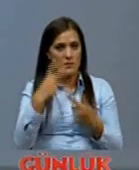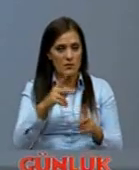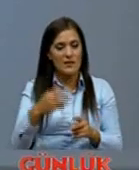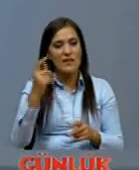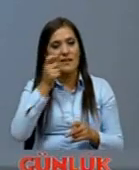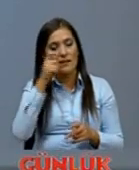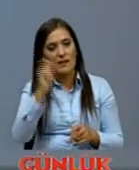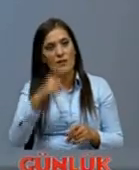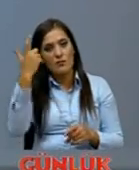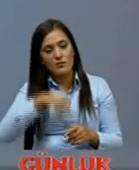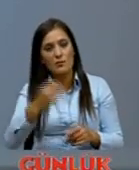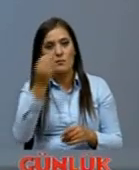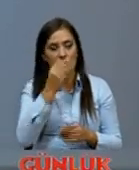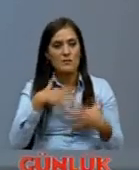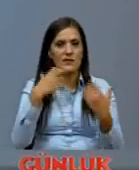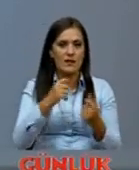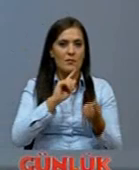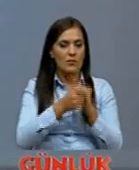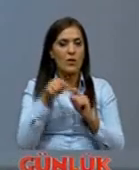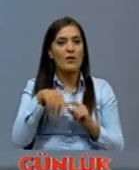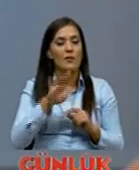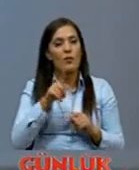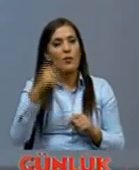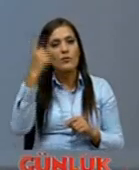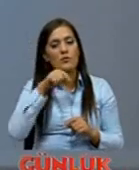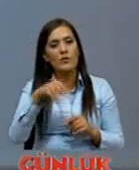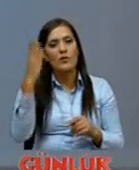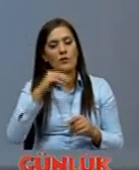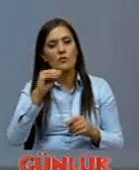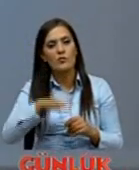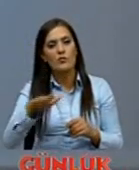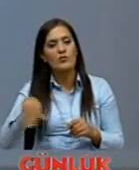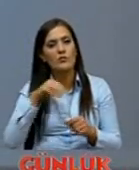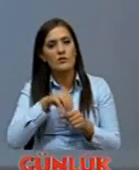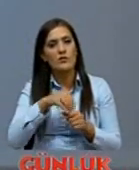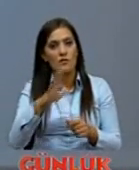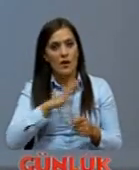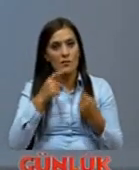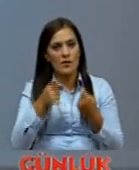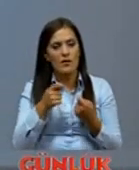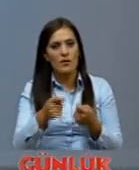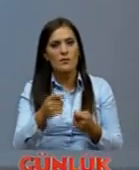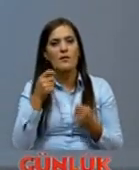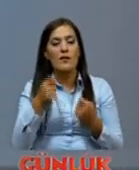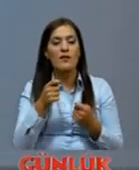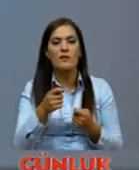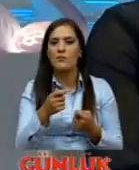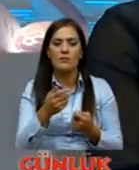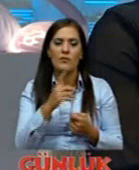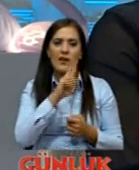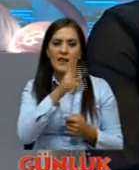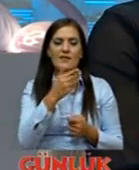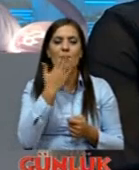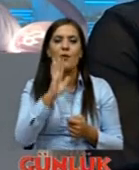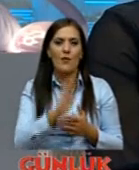Dikkat et vücuduna, beslenmene, sağlığına, öyle değil mi? Evet. O yüzden bu anlamda bu küçüklere, çocuklara var mı eğitim? Eğitimimiz ne yazık ki